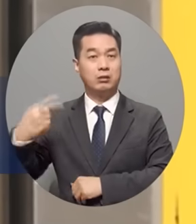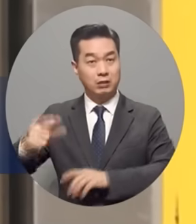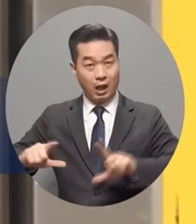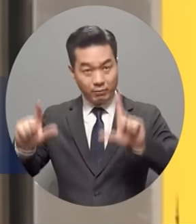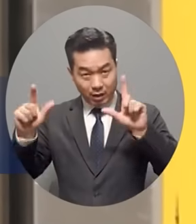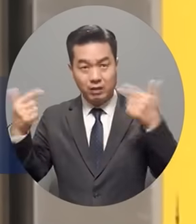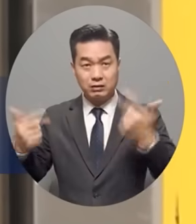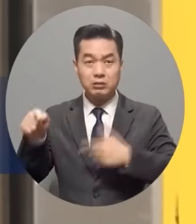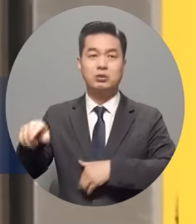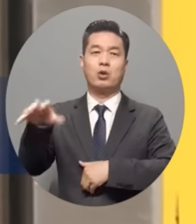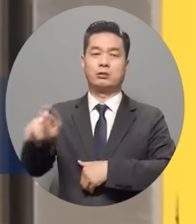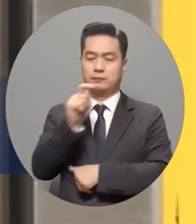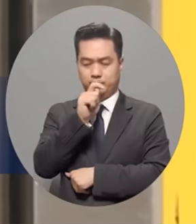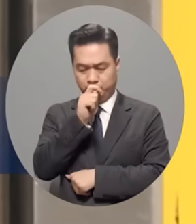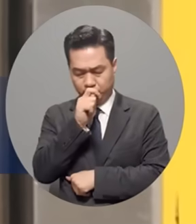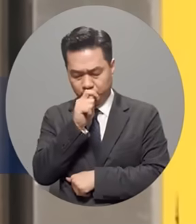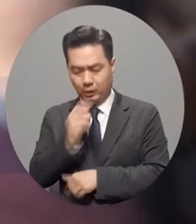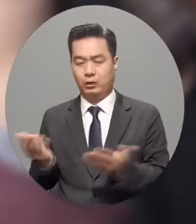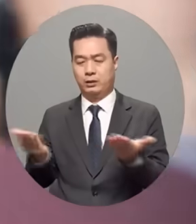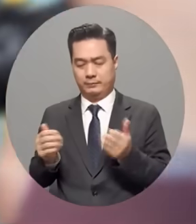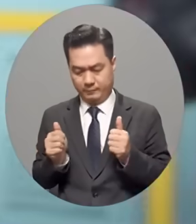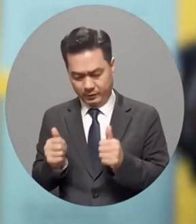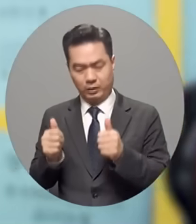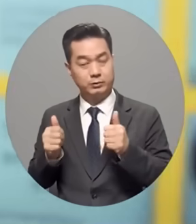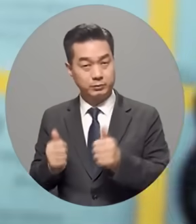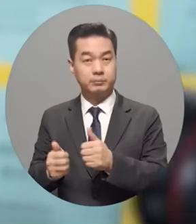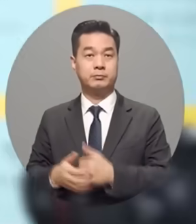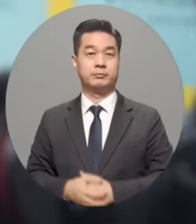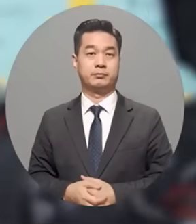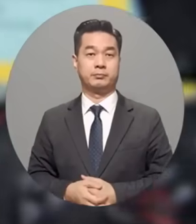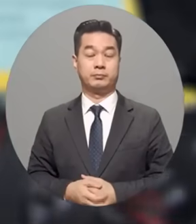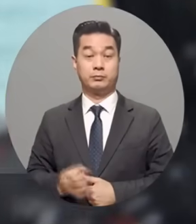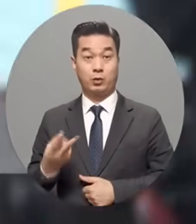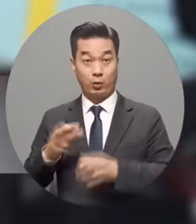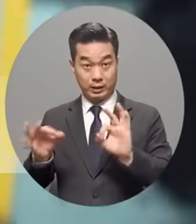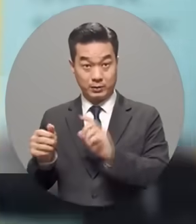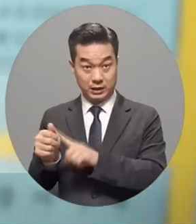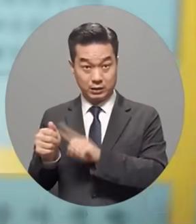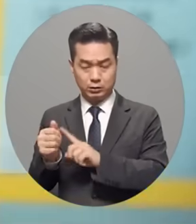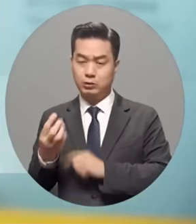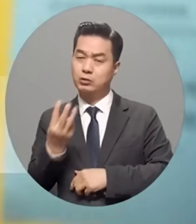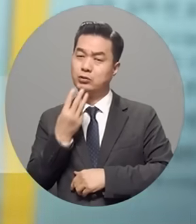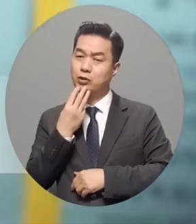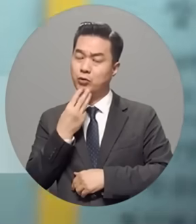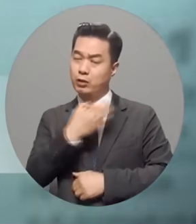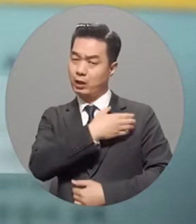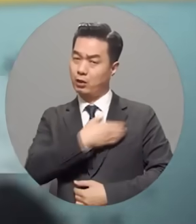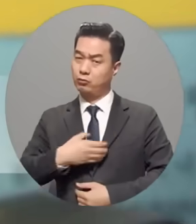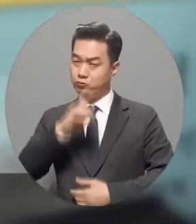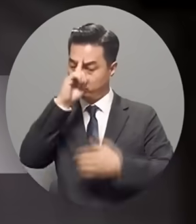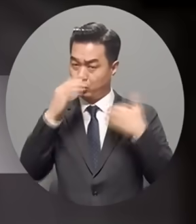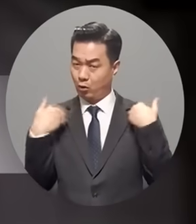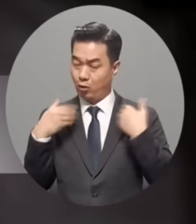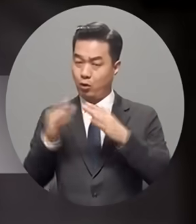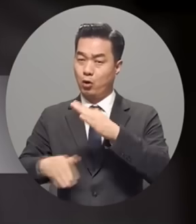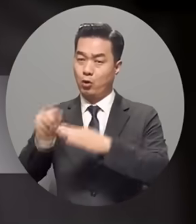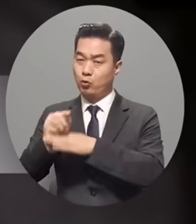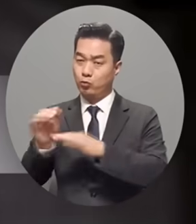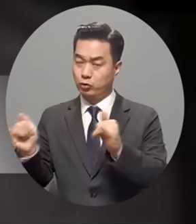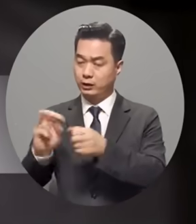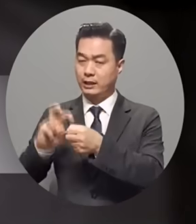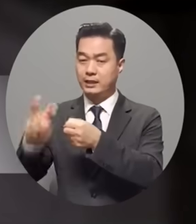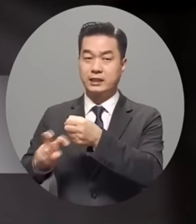늘 그냥 저기서 묵묵히 일하시는. 또 김 씨를 서울의 한 구청에서 공무원 생활을 하다 20여 년